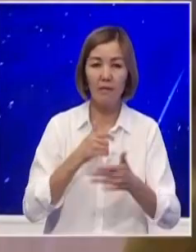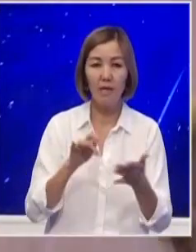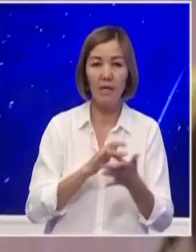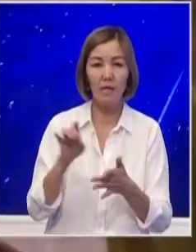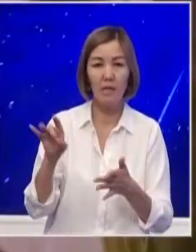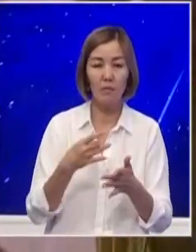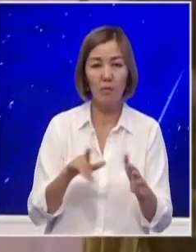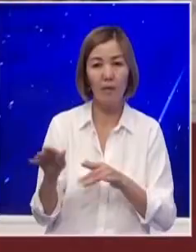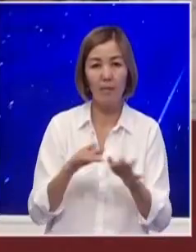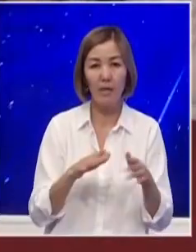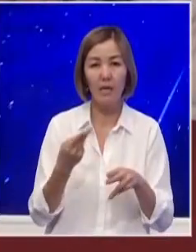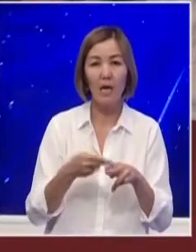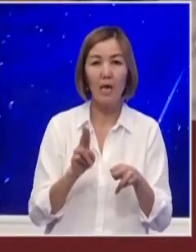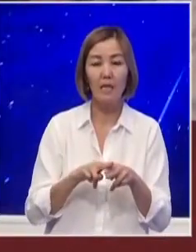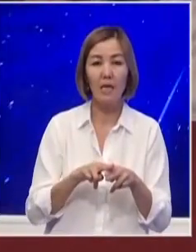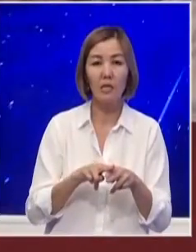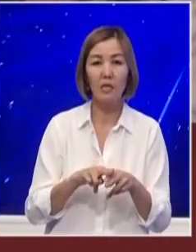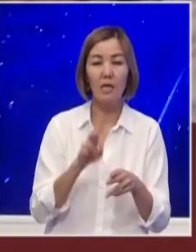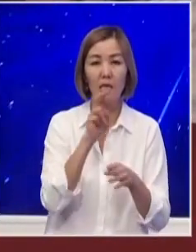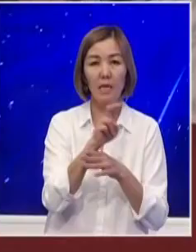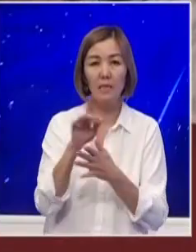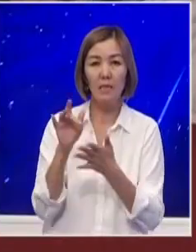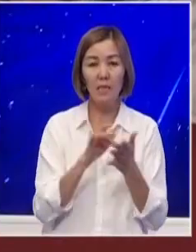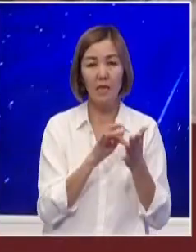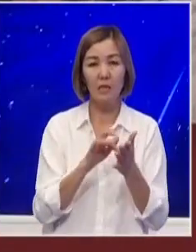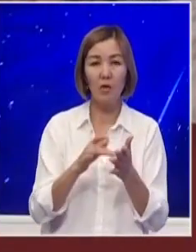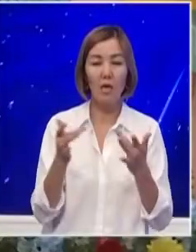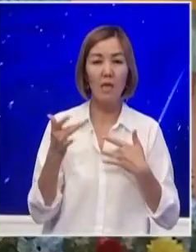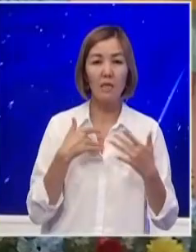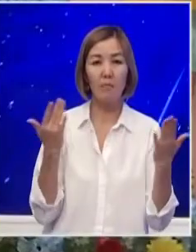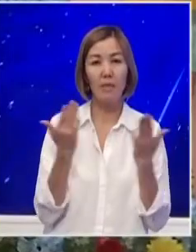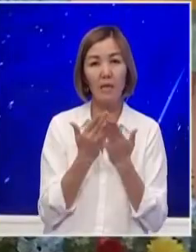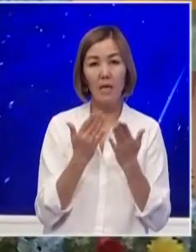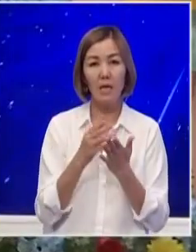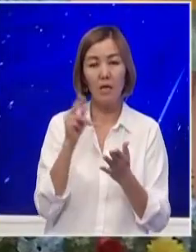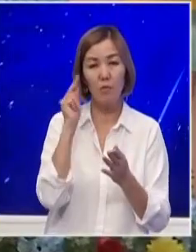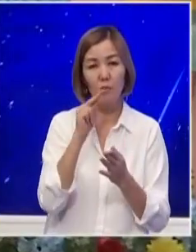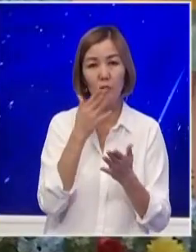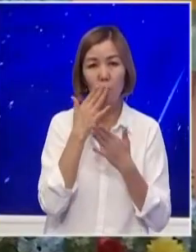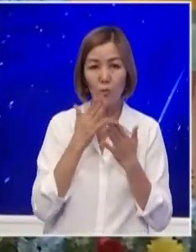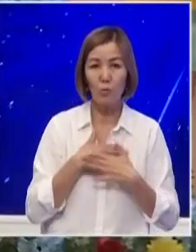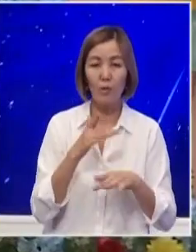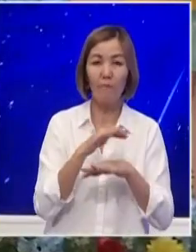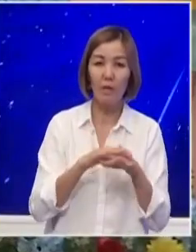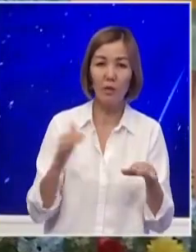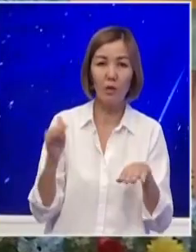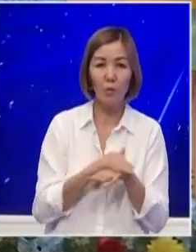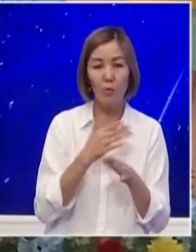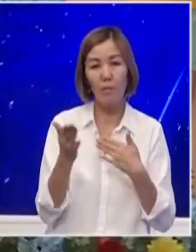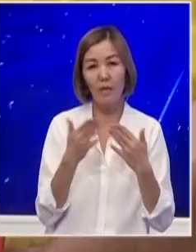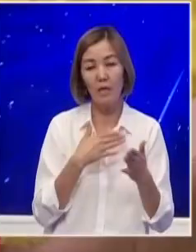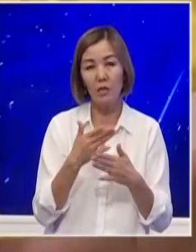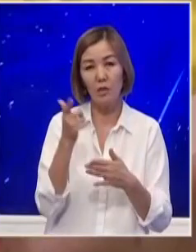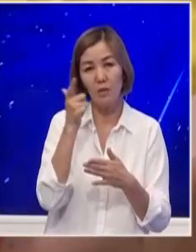городских и республиканских мероприятиях, а также ездят на гастроли. Спектакли, учащие любви, прощению, доброму отношению к